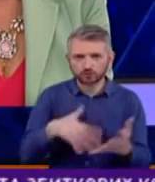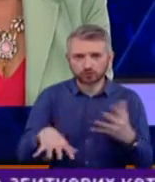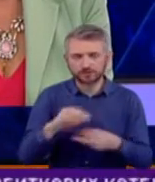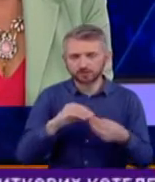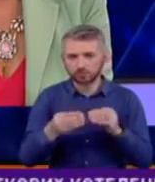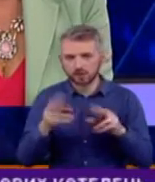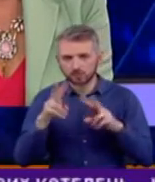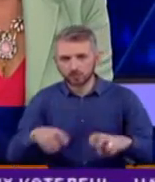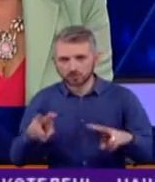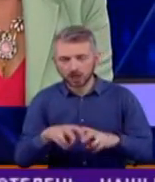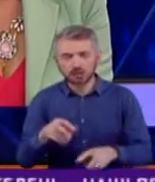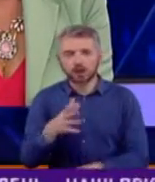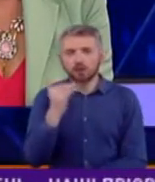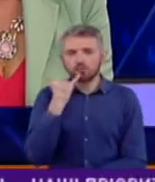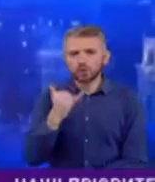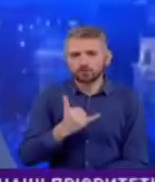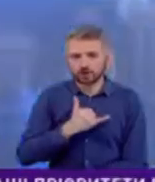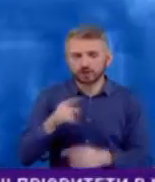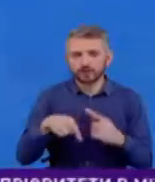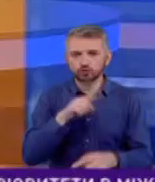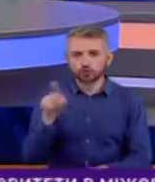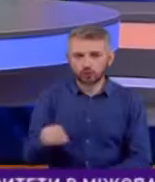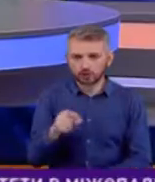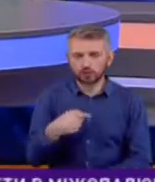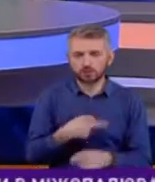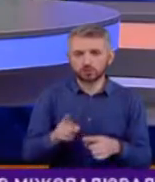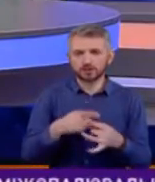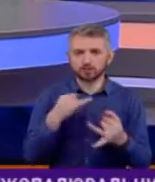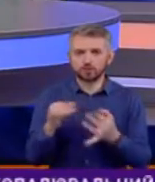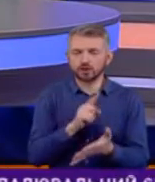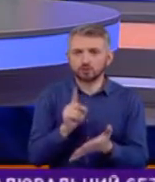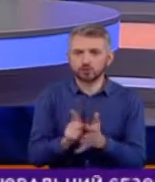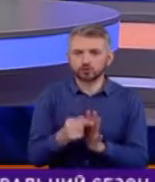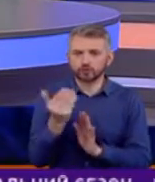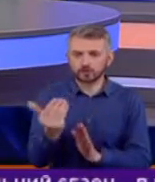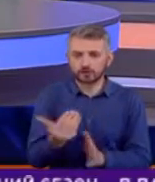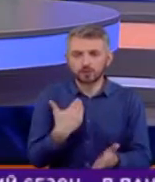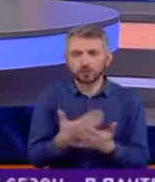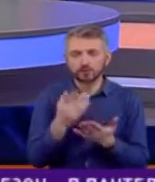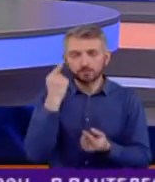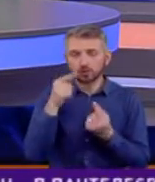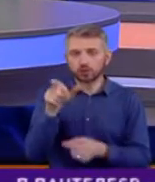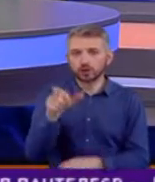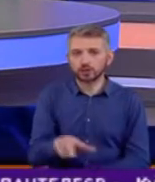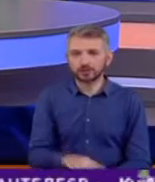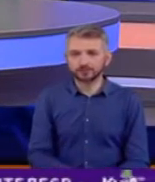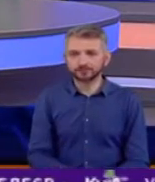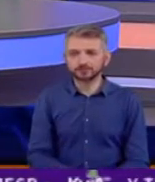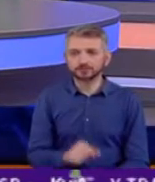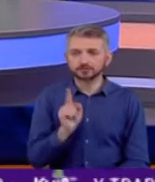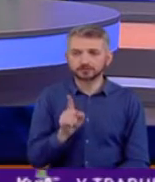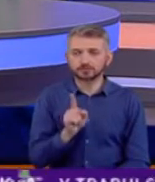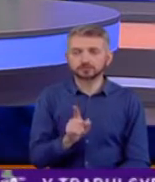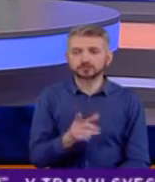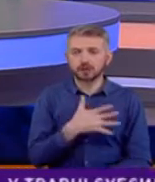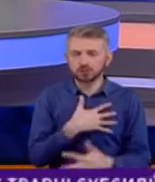негаразды разбираться, подзвонить в наступную годину, и мы про это поговорим обовязково с вами. Вот там психология людини. Але